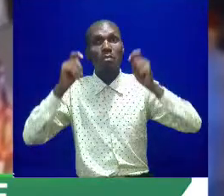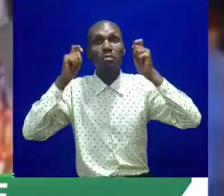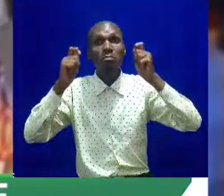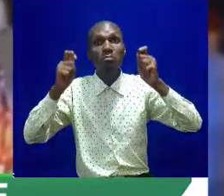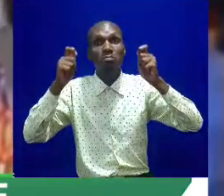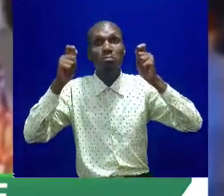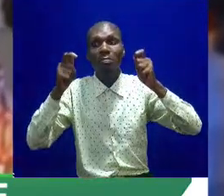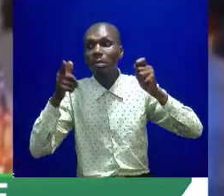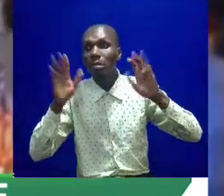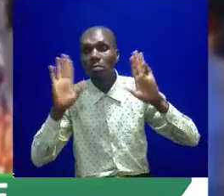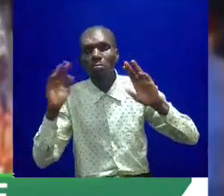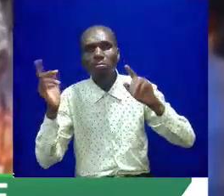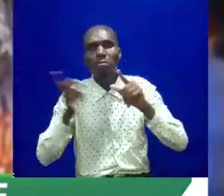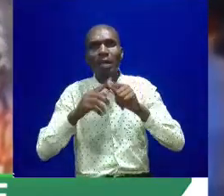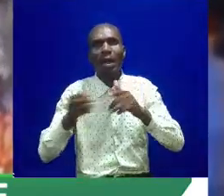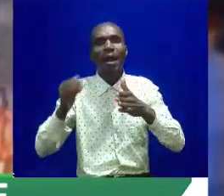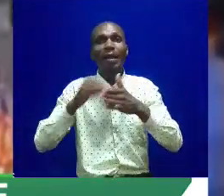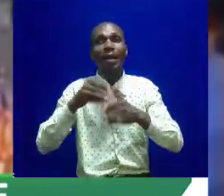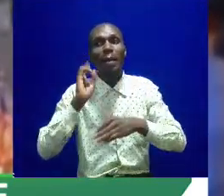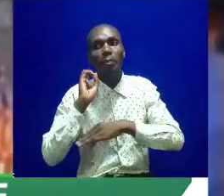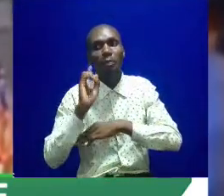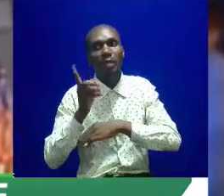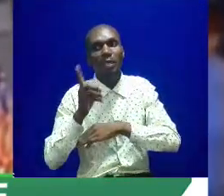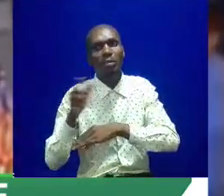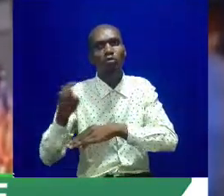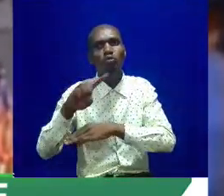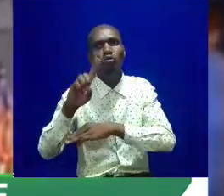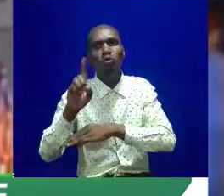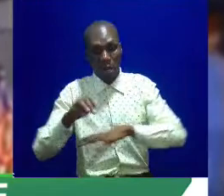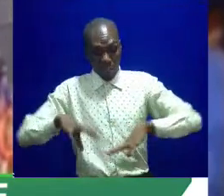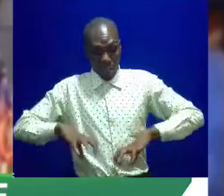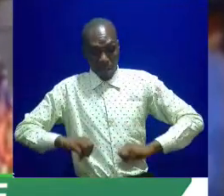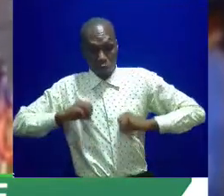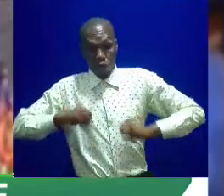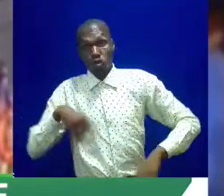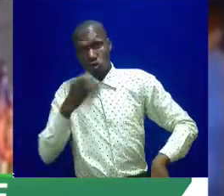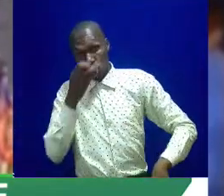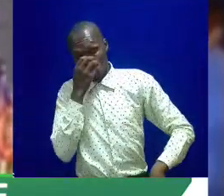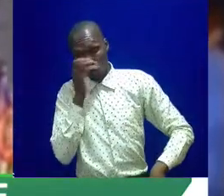maandamano. Nataka nimwambie aulize mdozi wake Ruto.